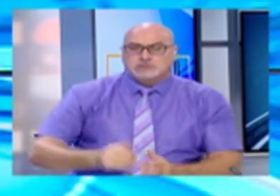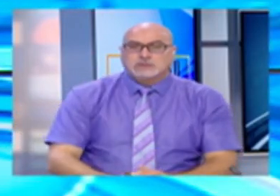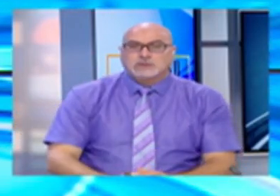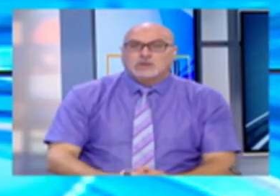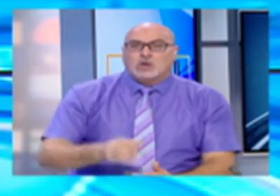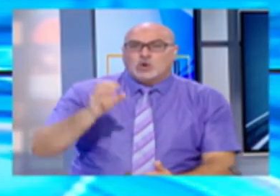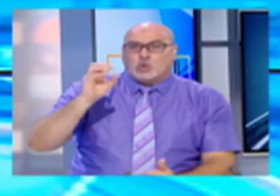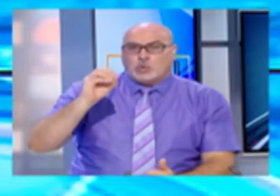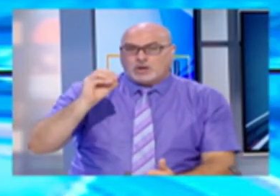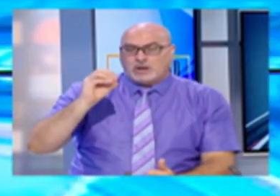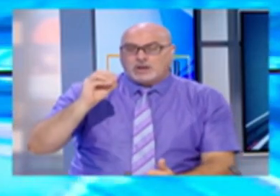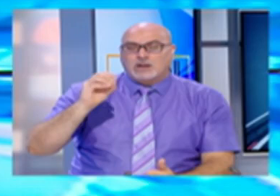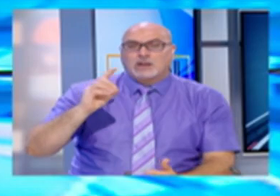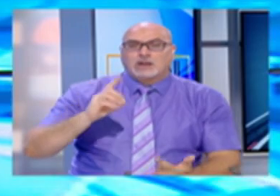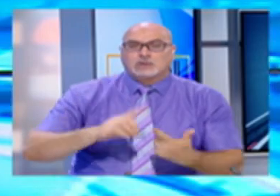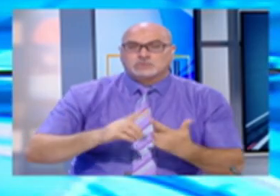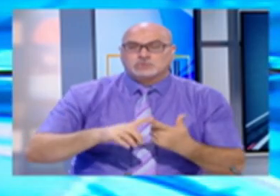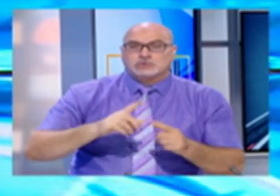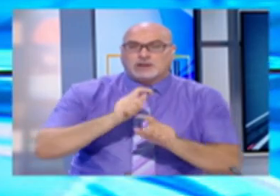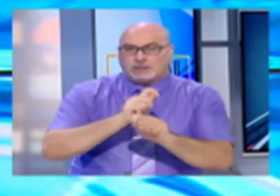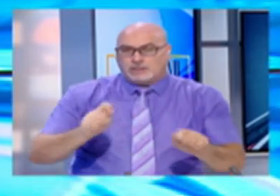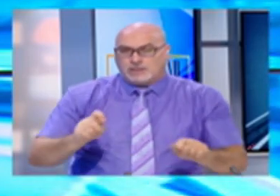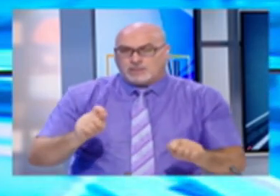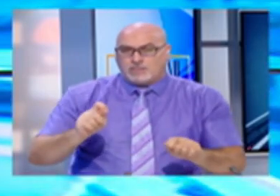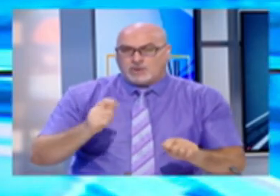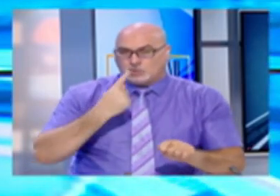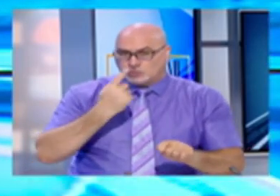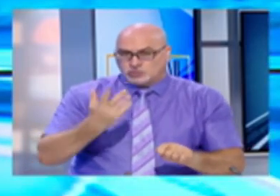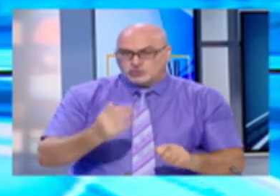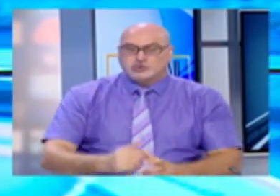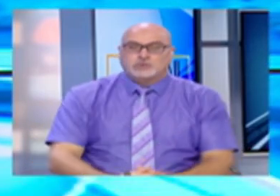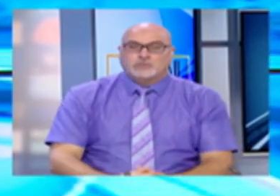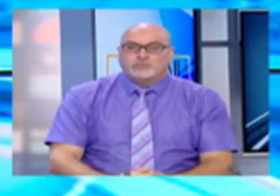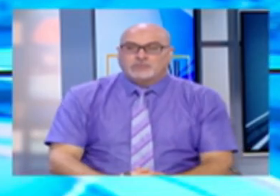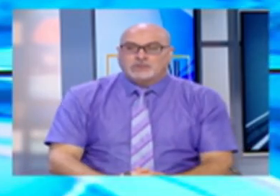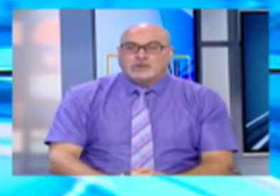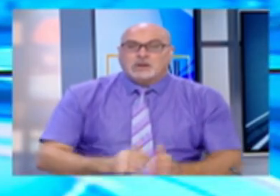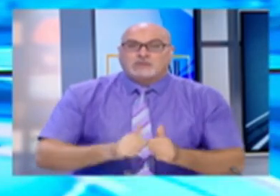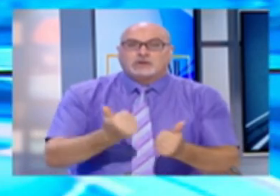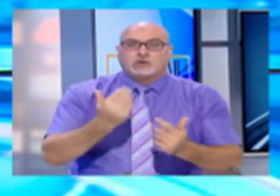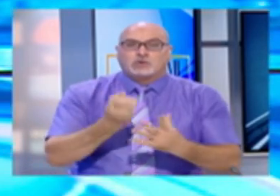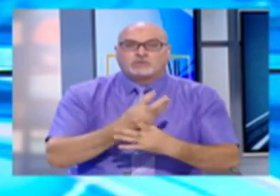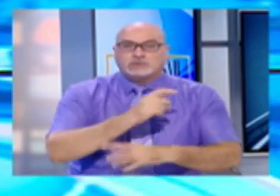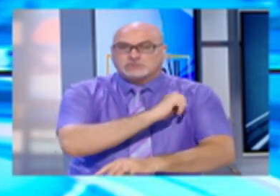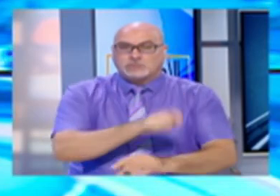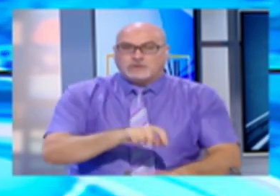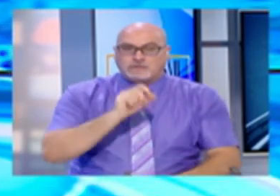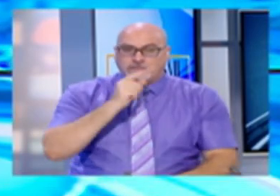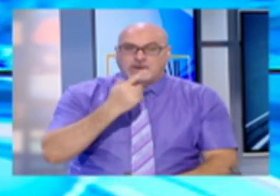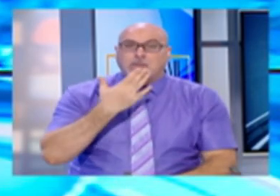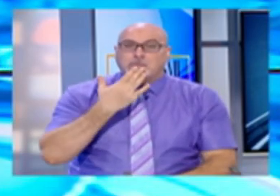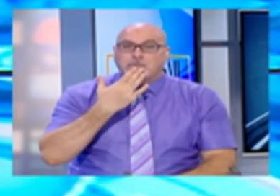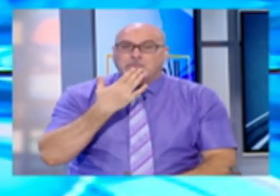ورقلة جنوب الشرق وحمراء عنابة مجموعة الشرق. وبأخبار الرياضة نختم هذه النشرة، قدمنا لكم